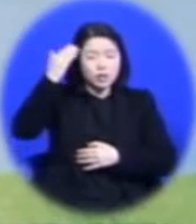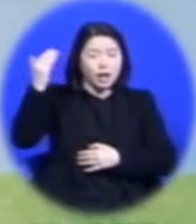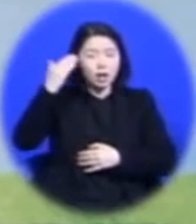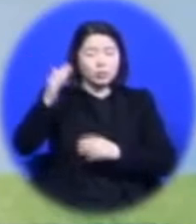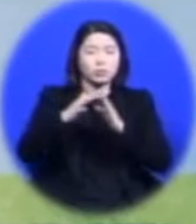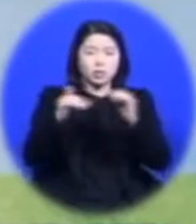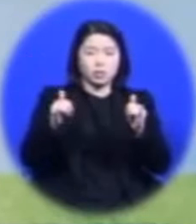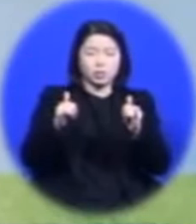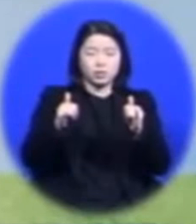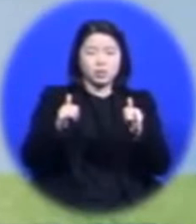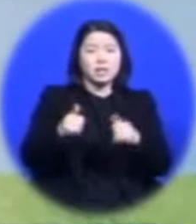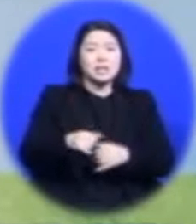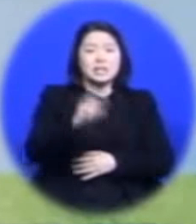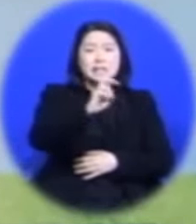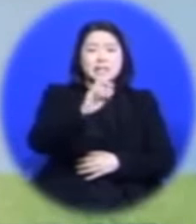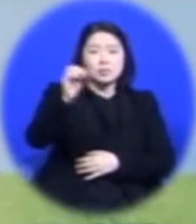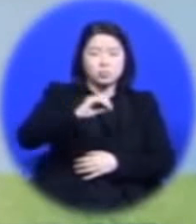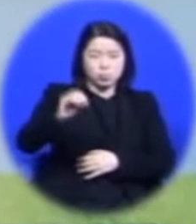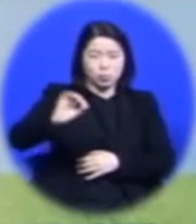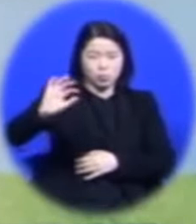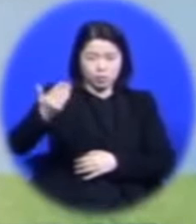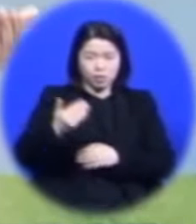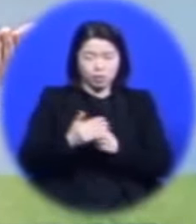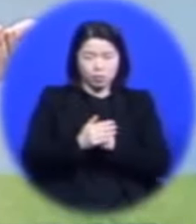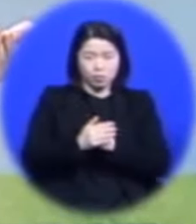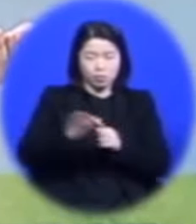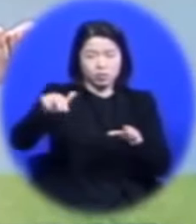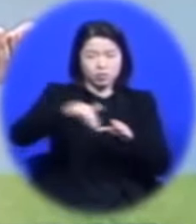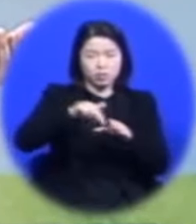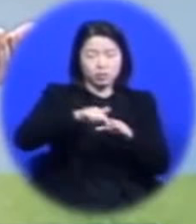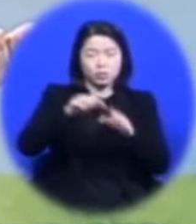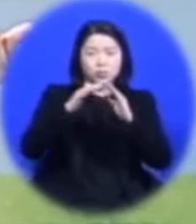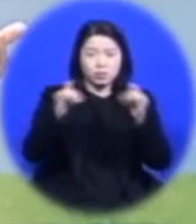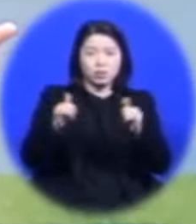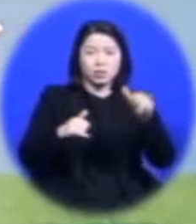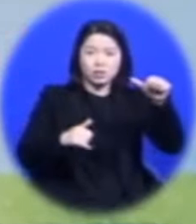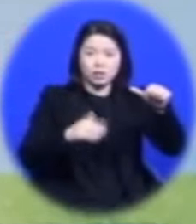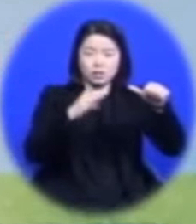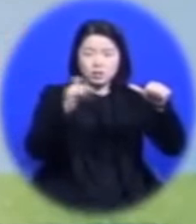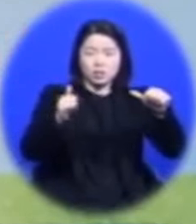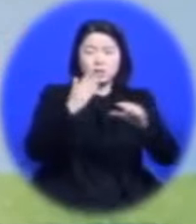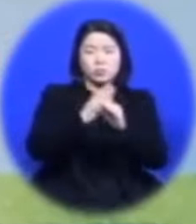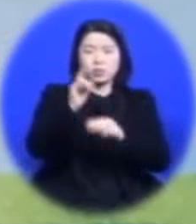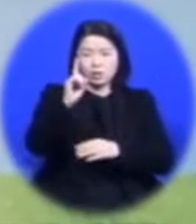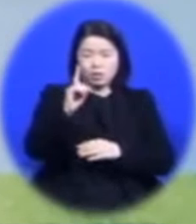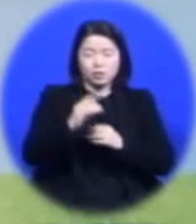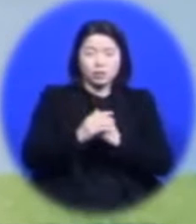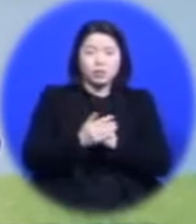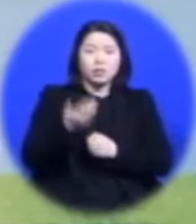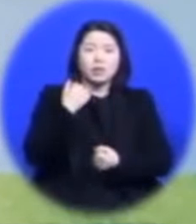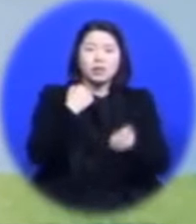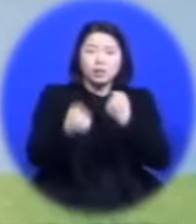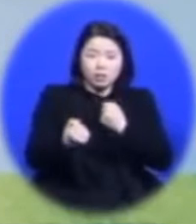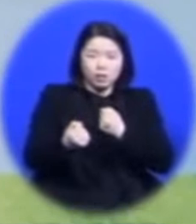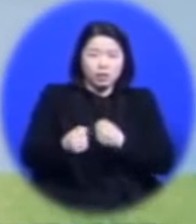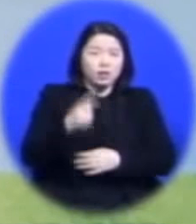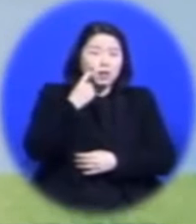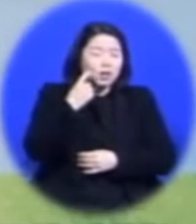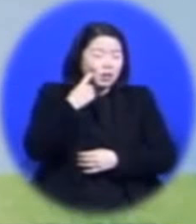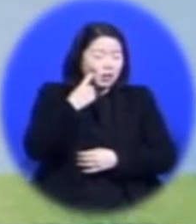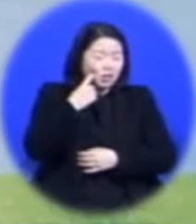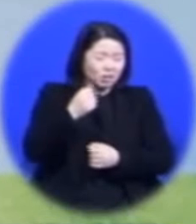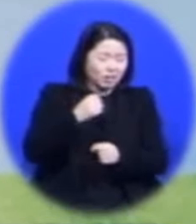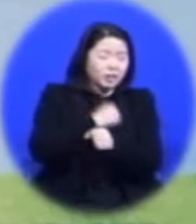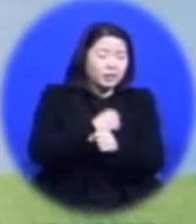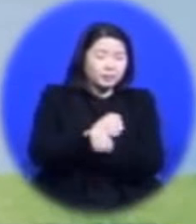이야기하던데 기독교인이 다섯 명 중에 한 명이 그런데도 위증 거짓말로